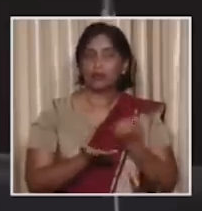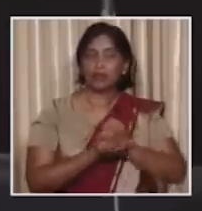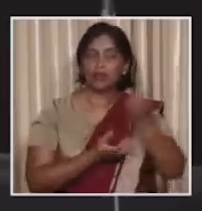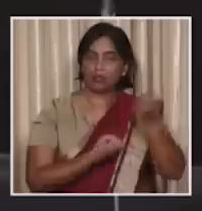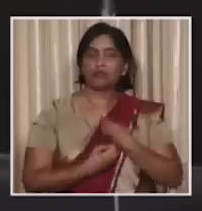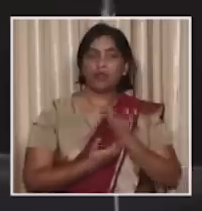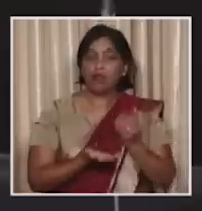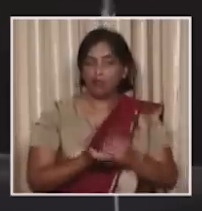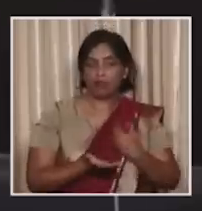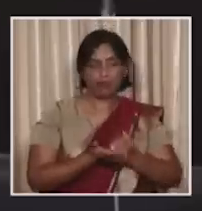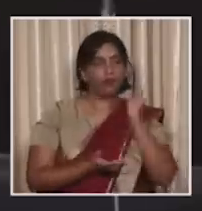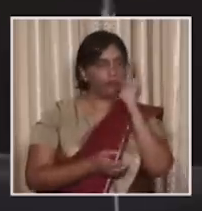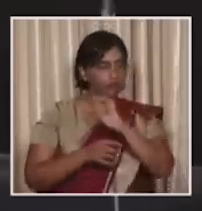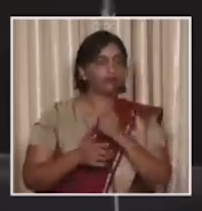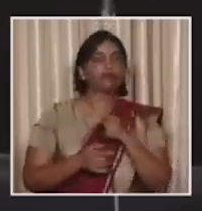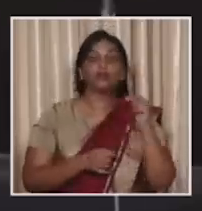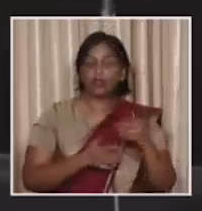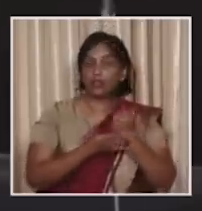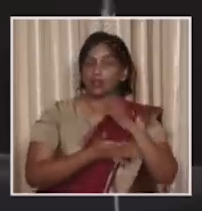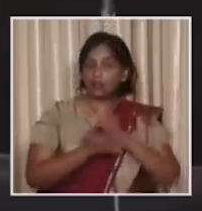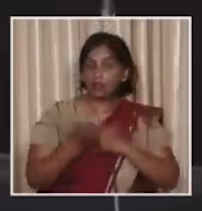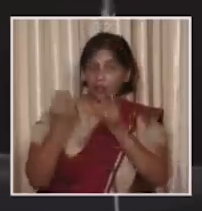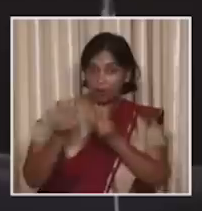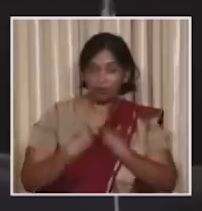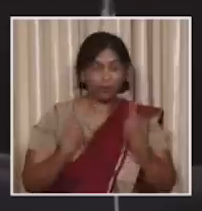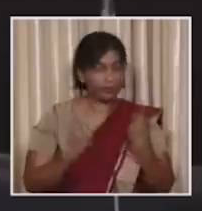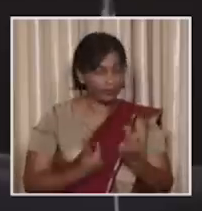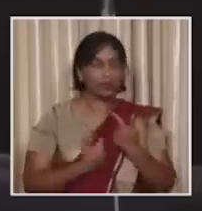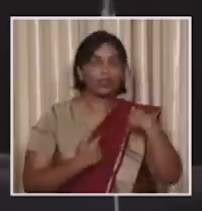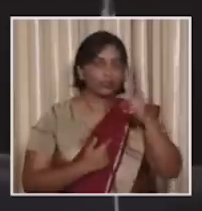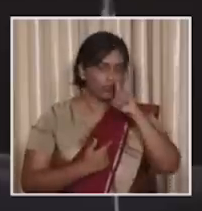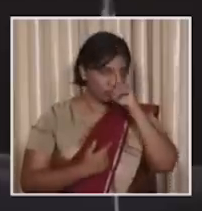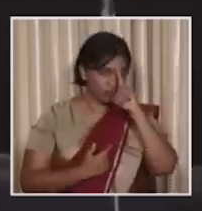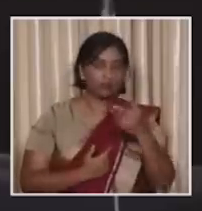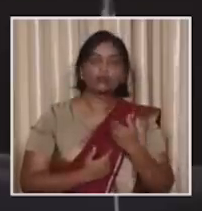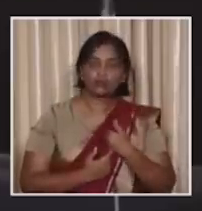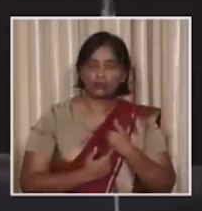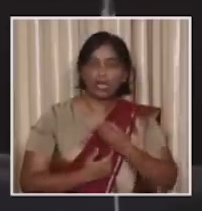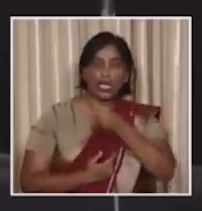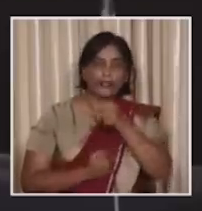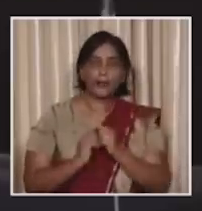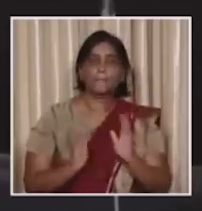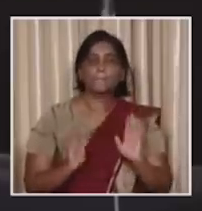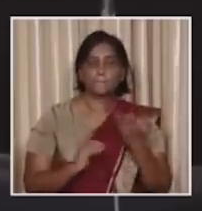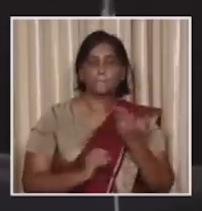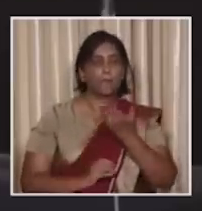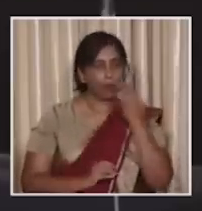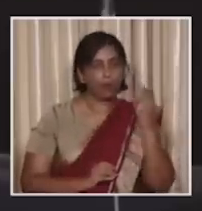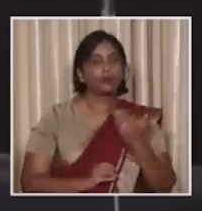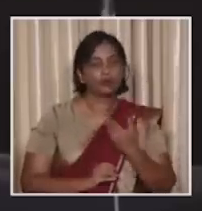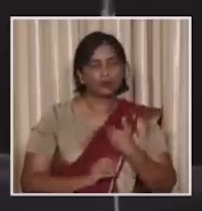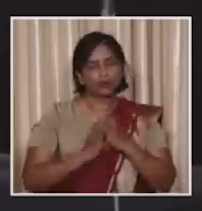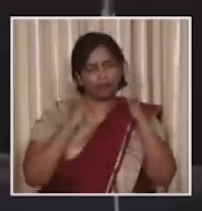කියලා අපි සිහි කඳවලා තිනෝ. ඒ අනුව මේකේ ලිපිය ලැබුවාම ඊළඟ සතිය තුල අපිට මේ සම්මුඛ පරීක්ෂණය ආරම්භ කරන්න පුළුවන්.